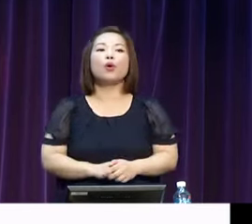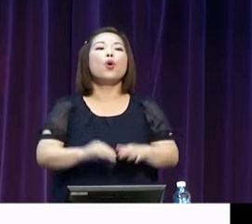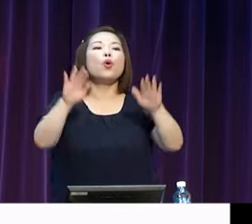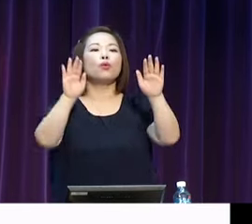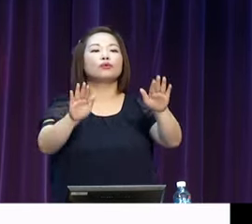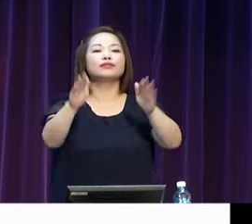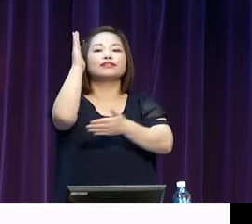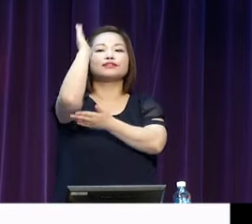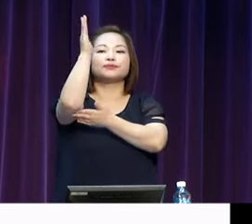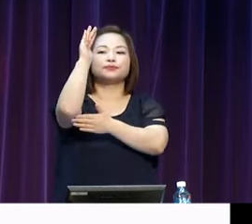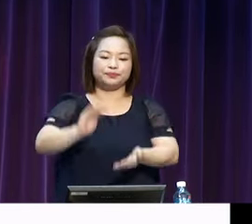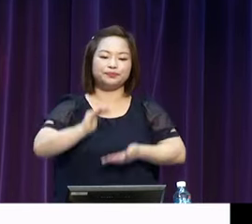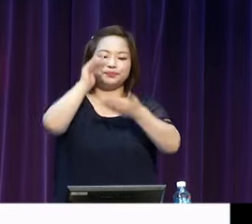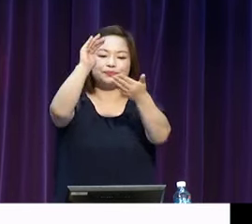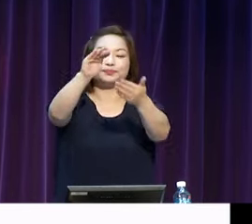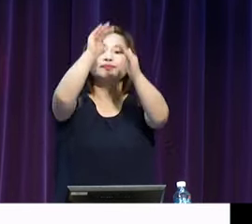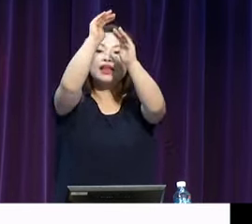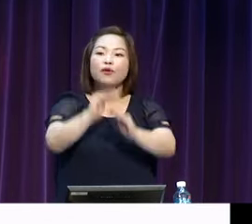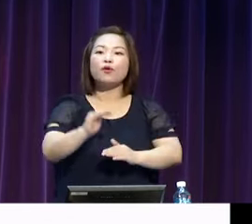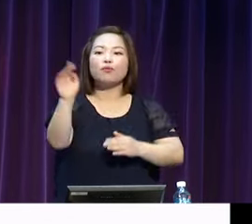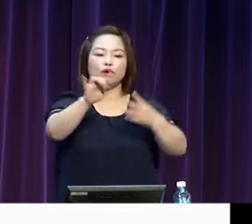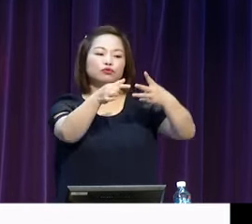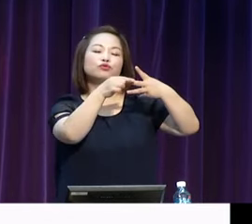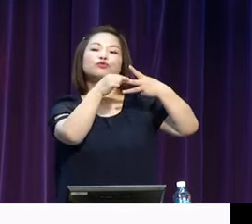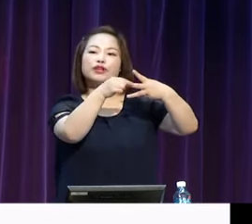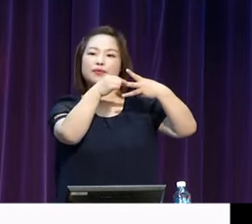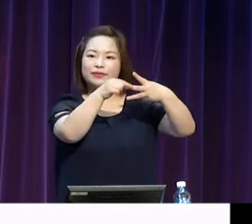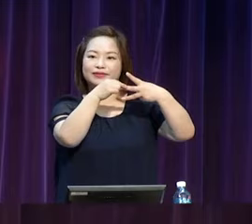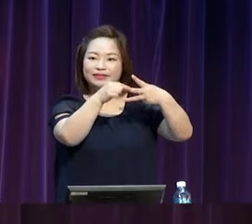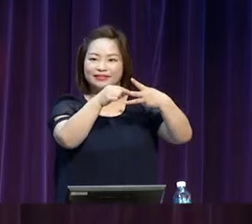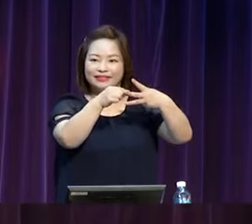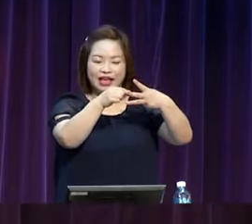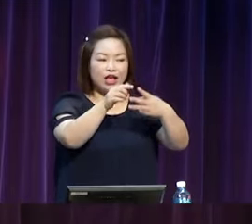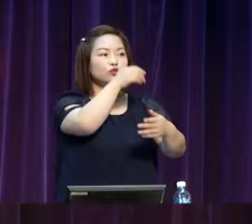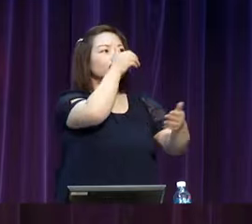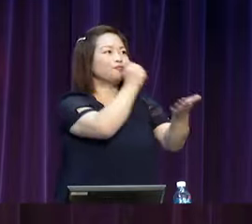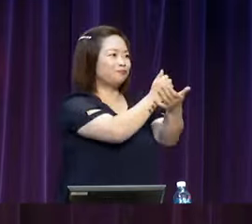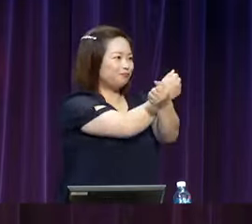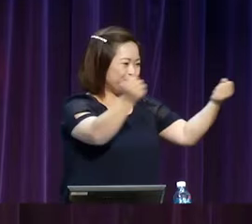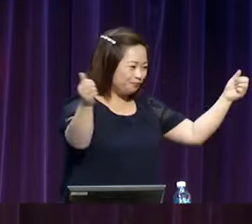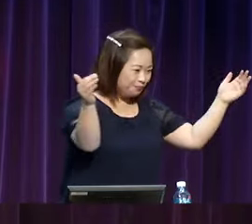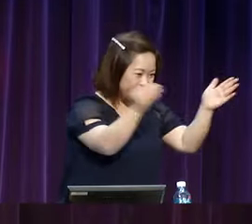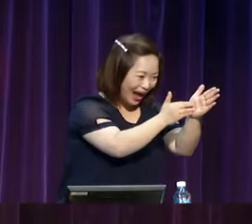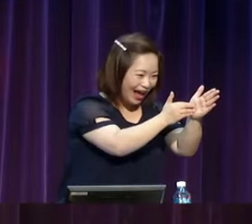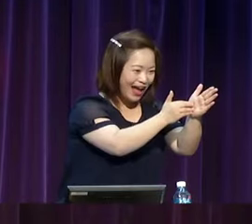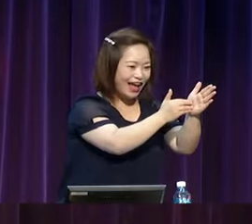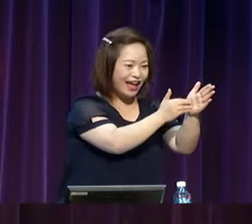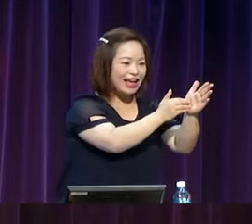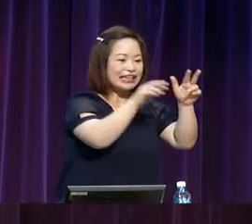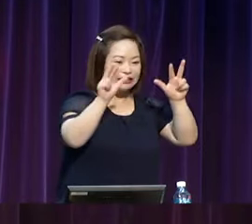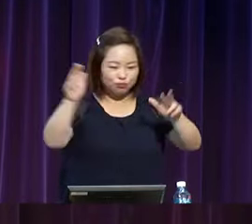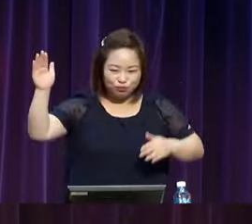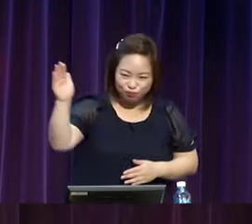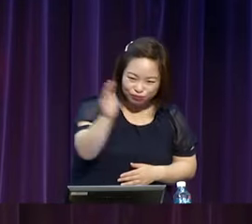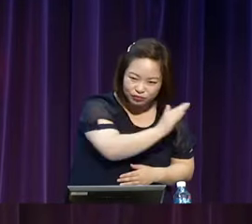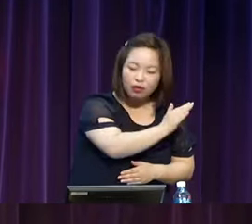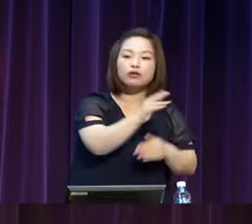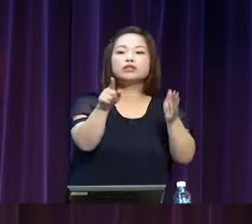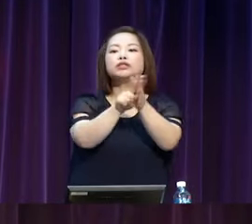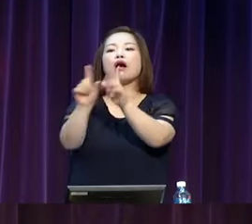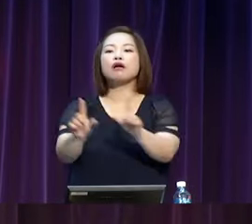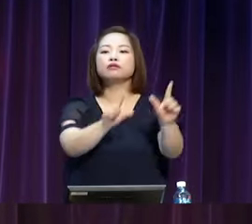자, 구원을 받은 사람, 즉 죄를 영원히 용서받은 사람이 이제 나머지 생활을 어떻게